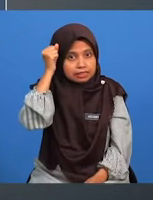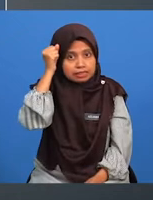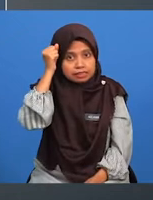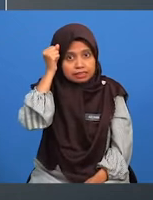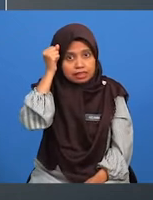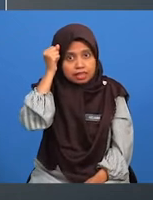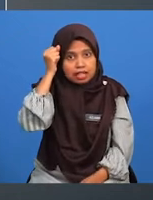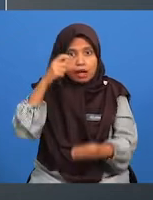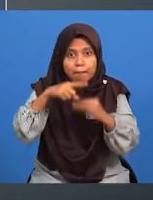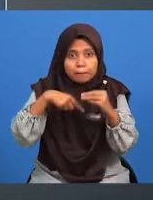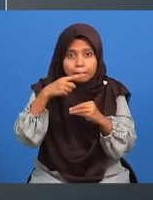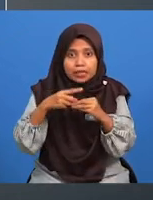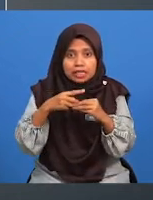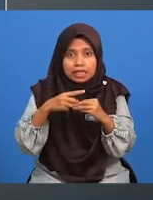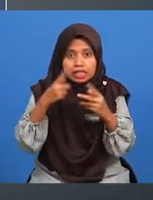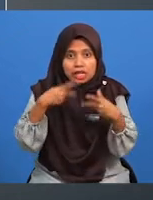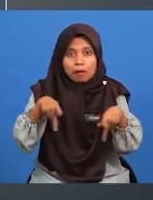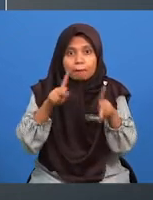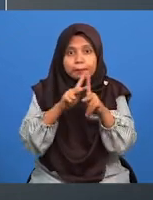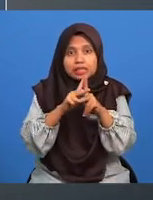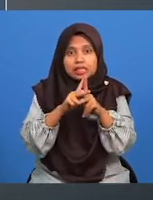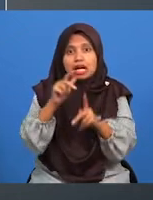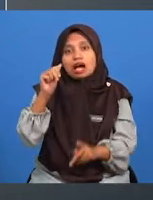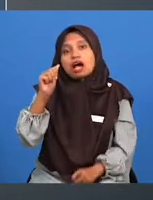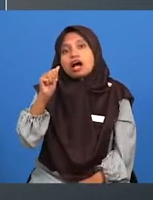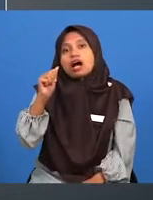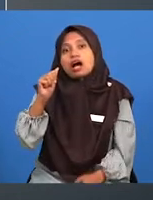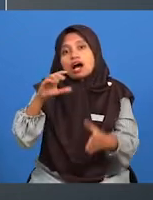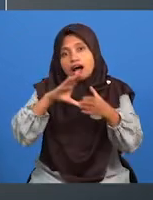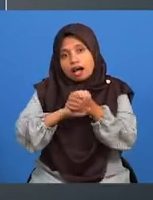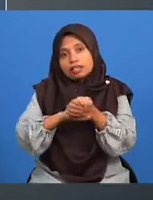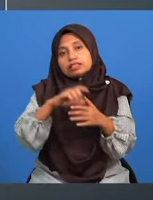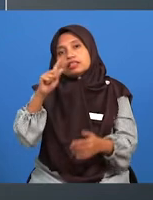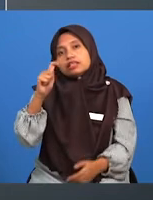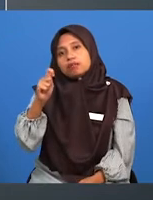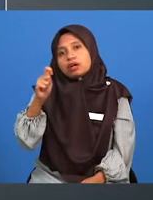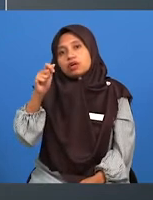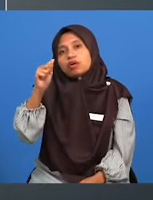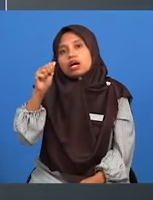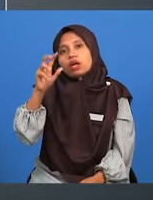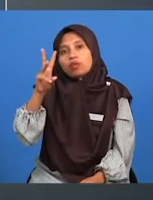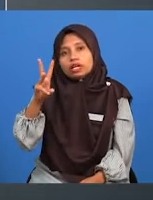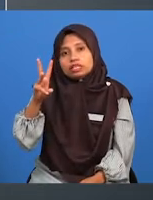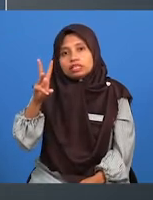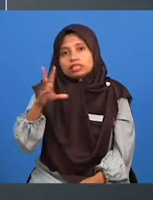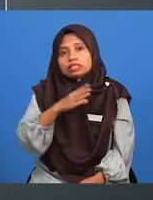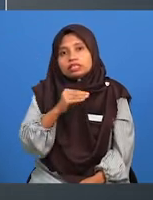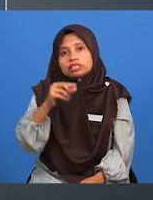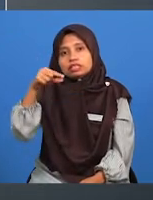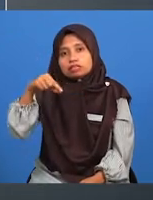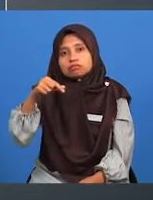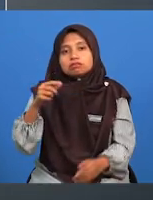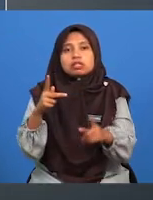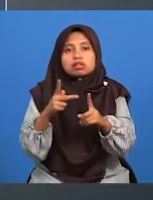kesedaran mengenai kepentingan akad tabarruk al-hibah, al-wadi'ah dan al-qardu